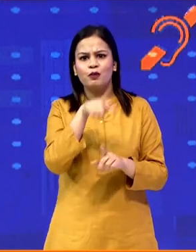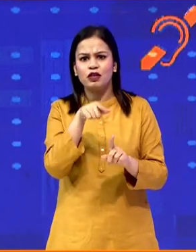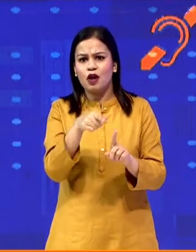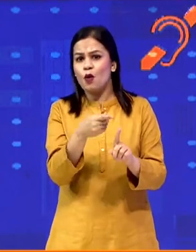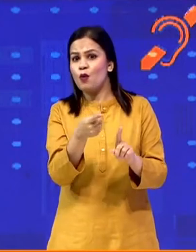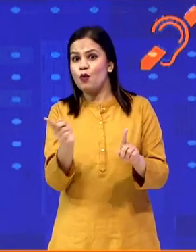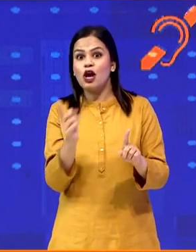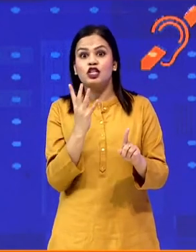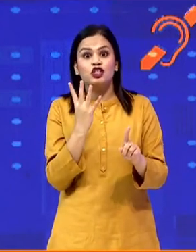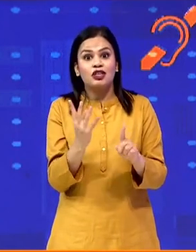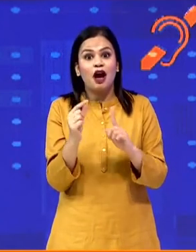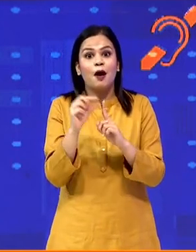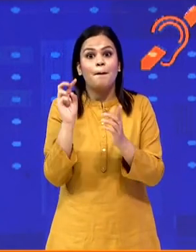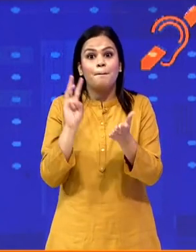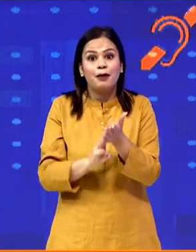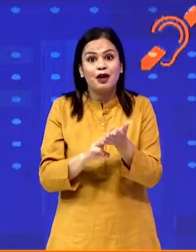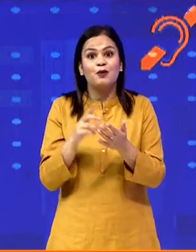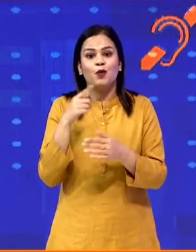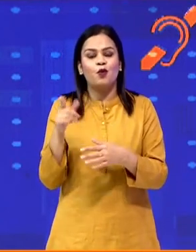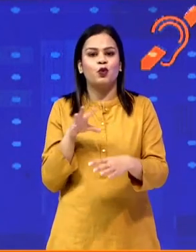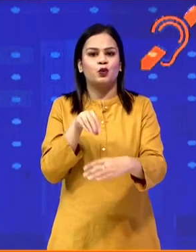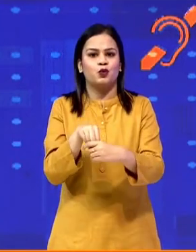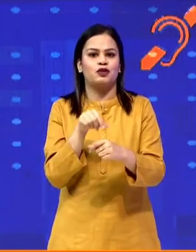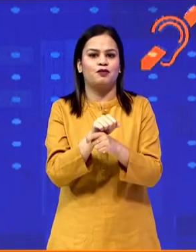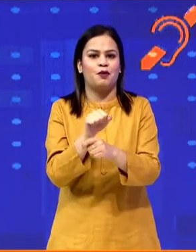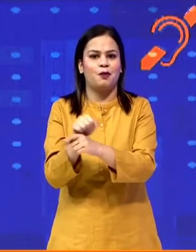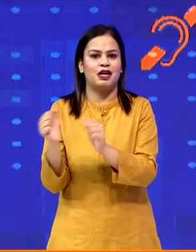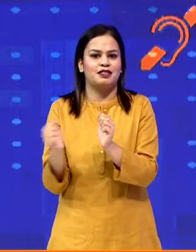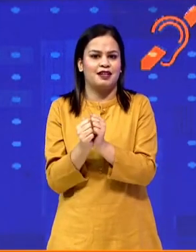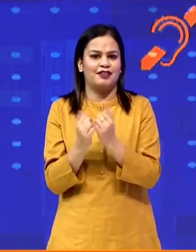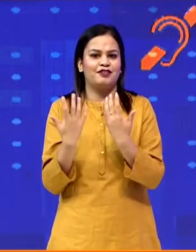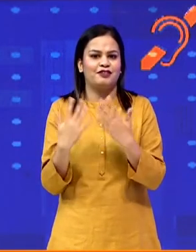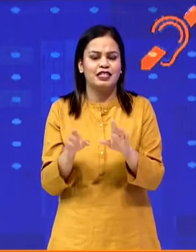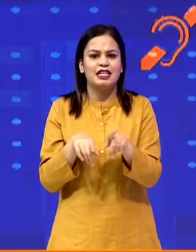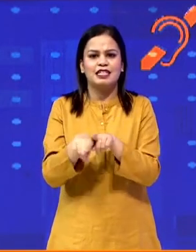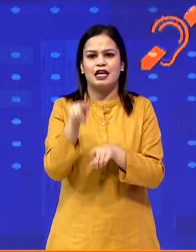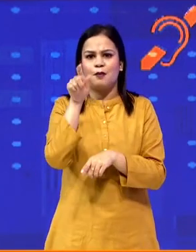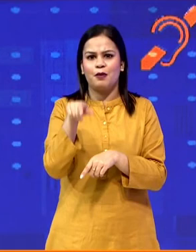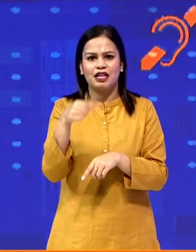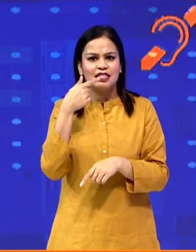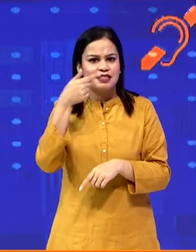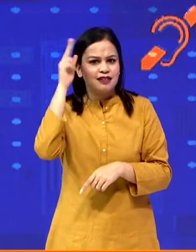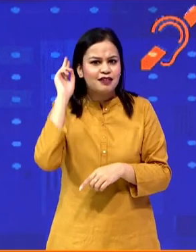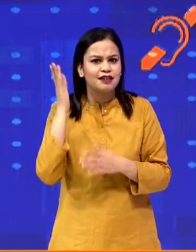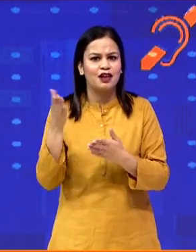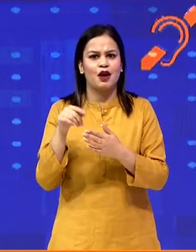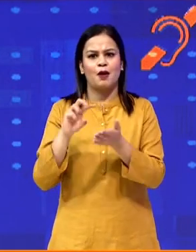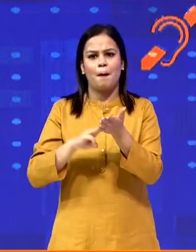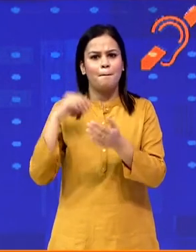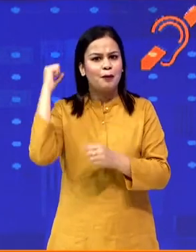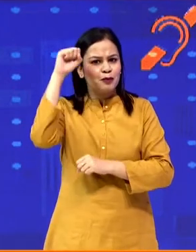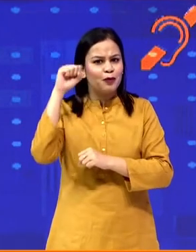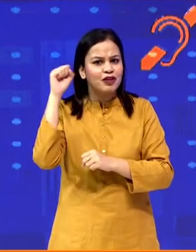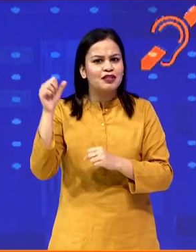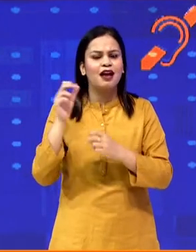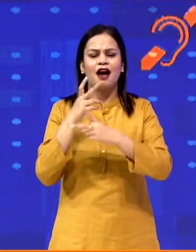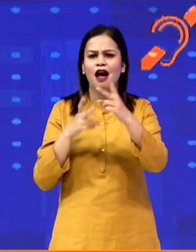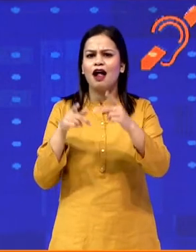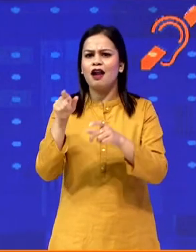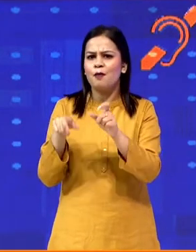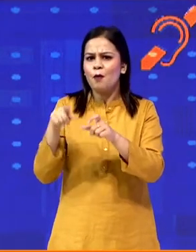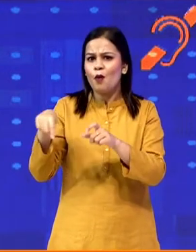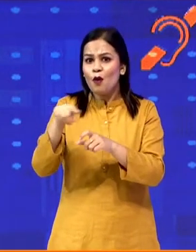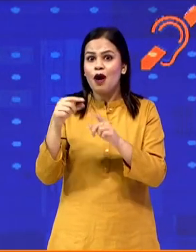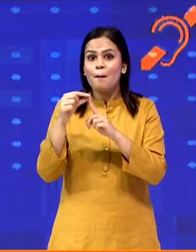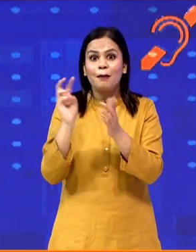प्रधान मंत्रियों इंदिरा गांधी राजीव गांधी नरसिंह राव और मनमोहन सिंह की सरकारे में मंत्री